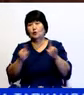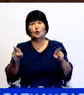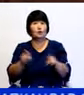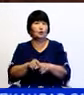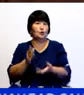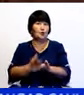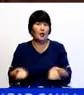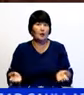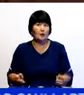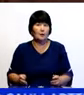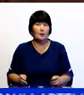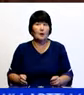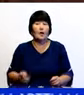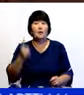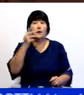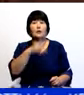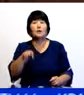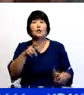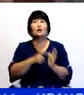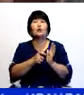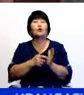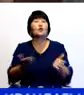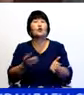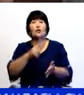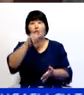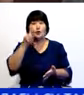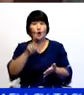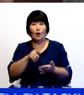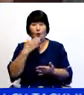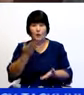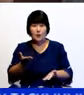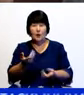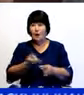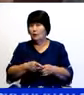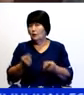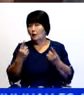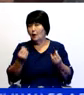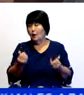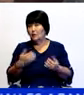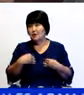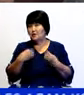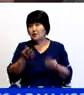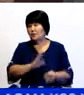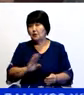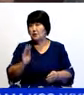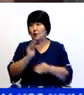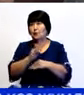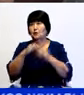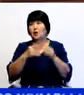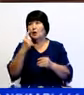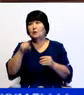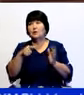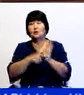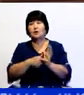сондай 1 миллиард 700. Бұл неге деген сұрақ неге қоймайсыздар? Анандай қаражат мен сіздерге бермеймін қосымша құрылысқа 1,7